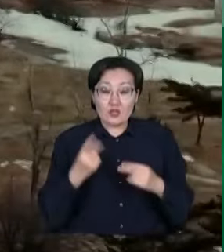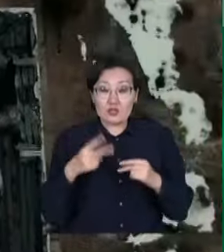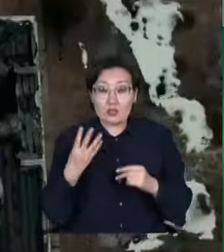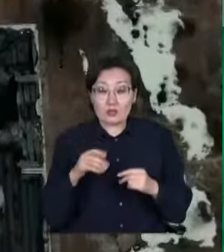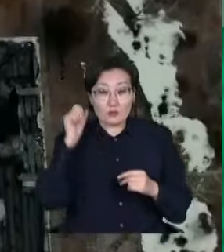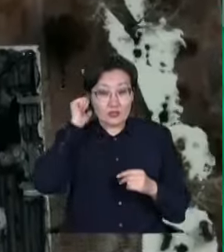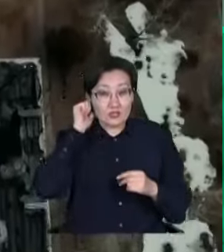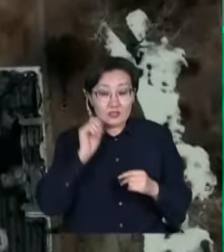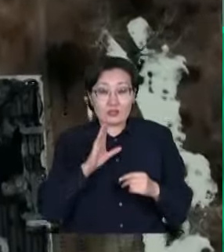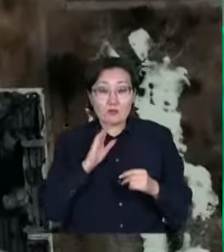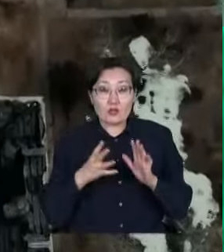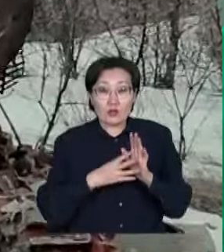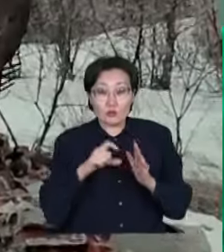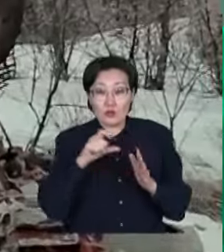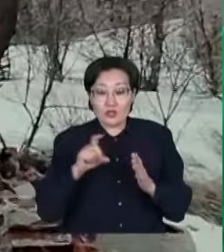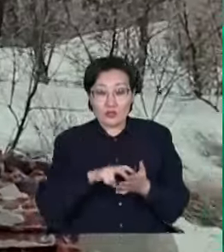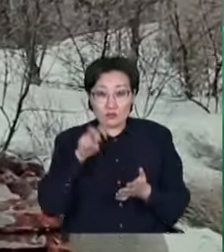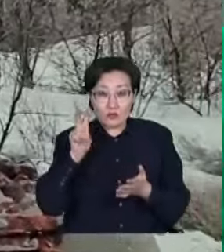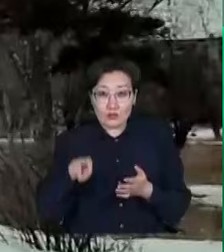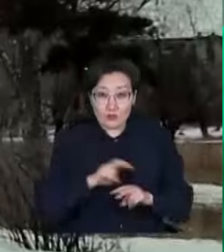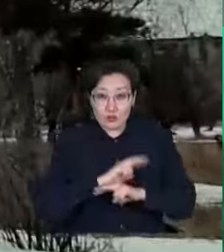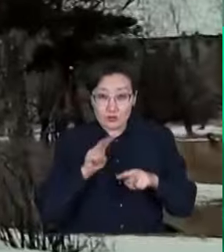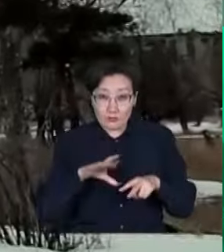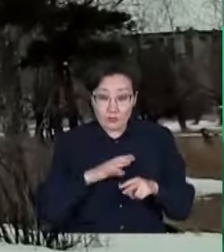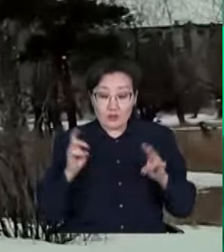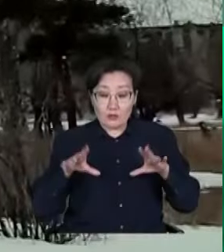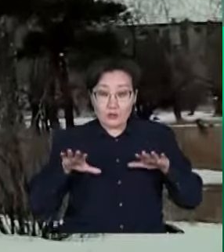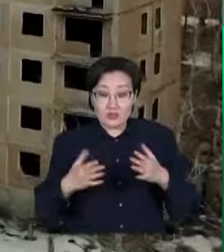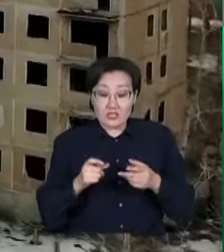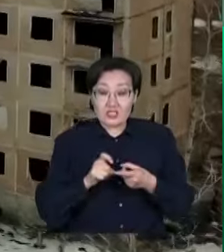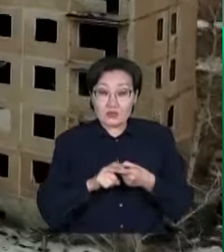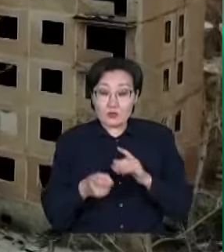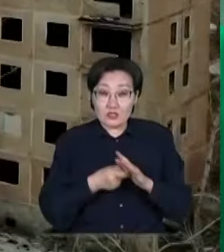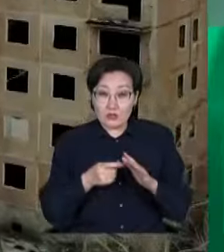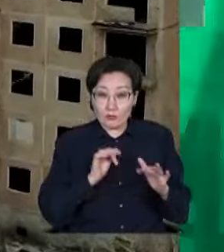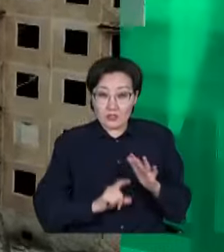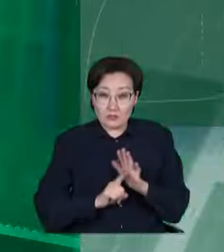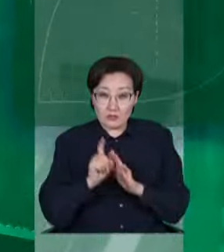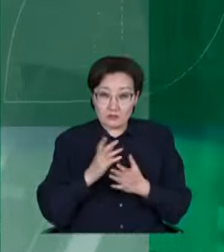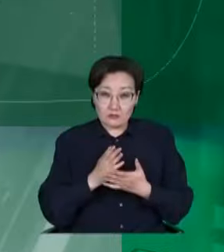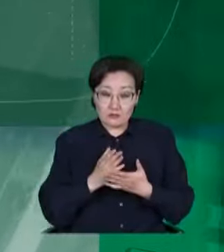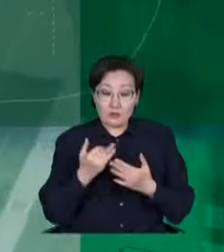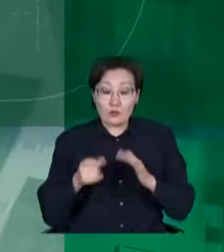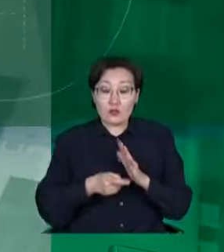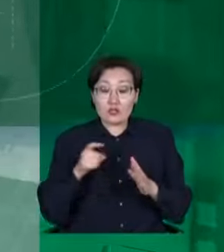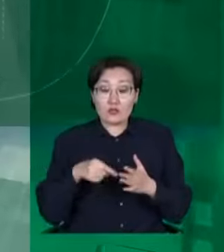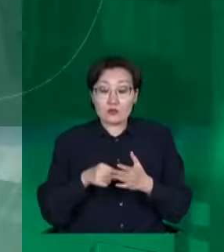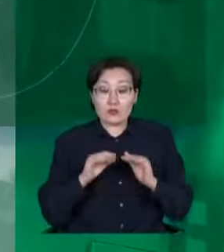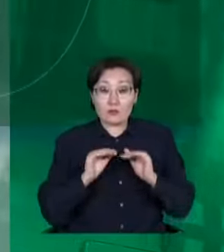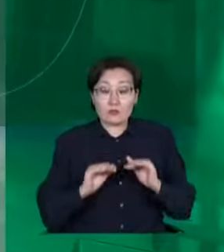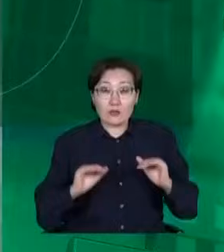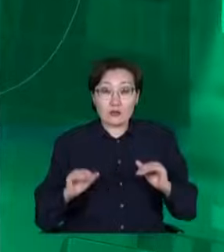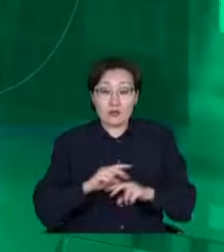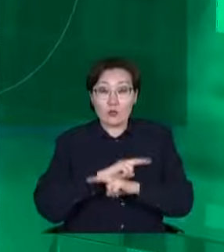24 жастағы қыз 9-шы қабаттан секіріп ажал құшты. Қайғылы жағдайға қатысты тергеу басталды. Қарағандыда бала өлімі